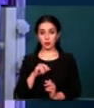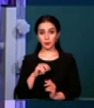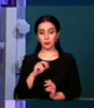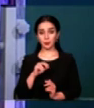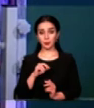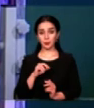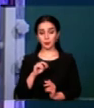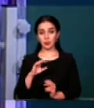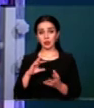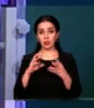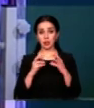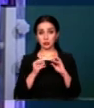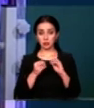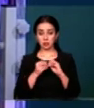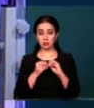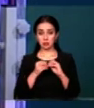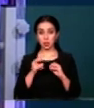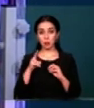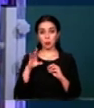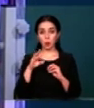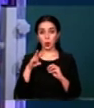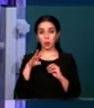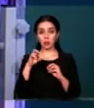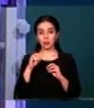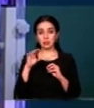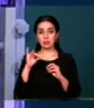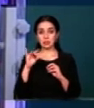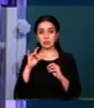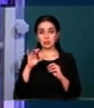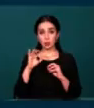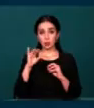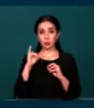polimerlanishi natijasida poliizobutilen olinadi.